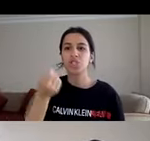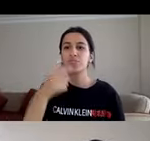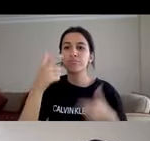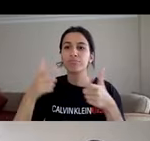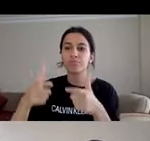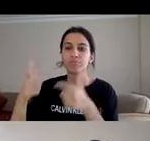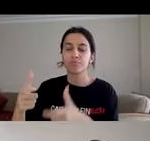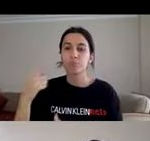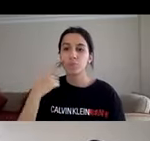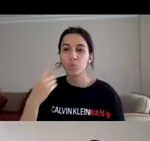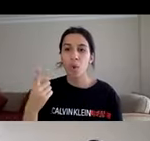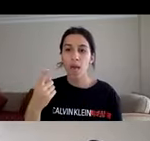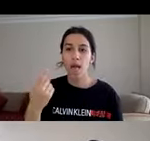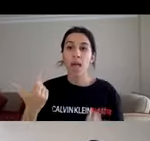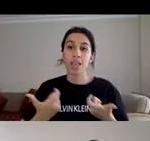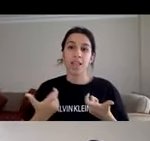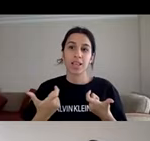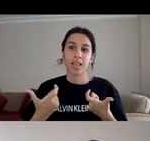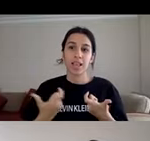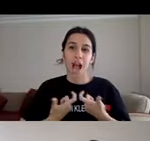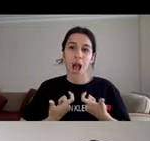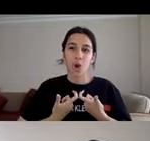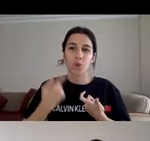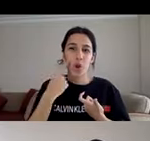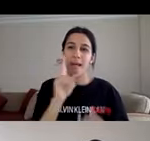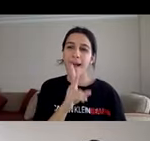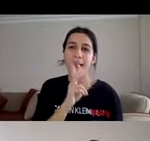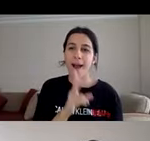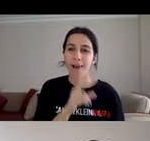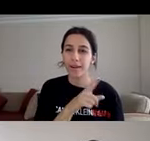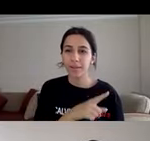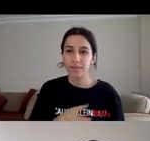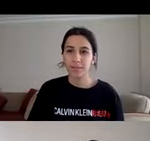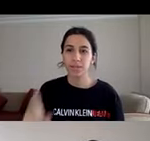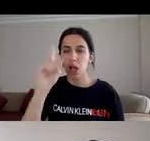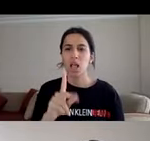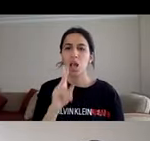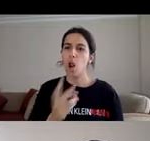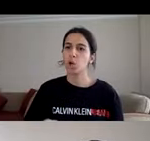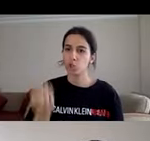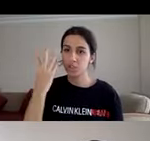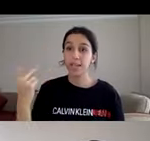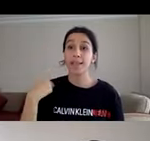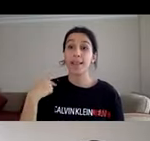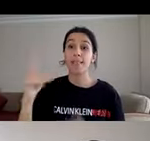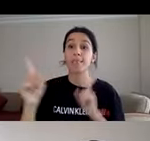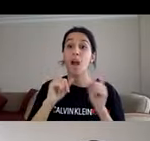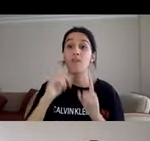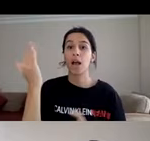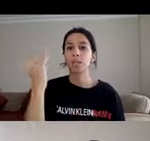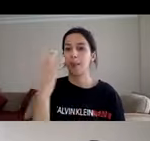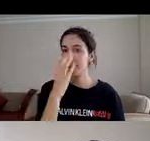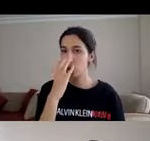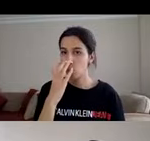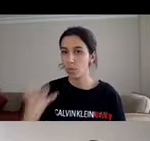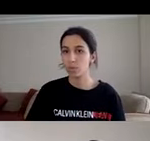şimdi hukukta emsal üzerinden biliyorsunuz kararlar alınabiliyor. İlk örnek karar çıktı. Yeni davaların geleceği bekleniliyor. O yüzden